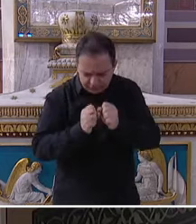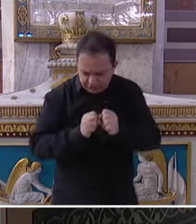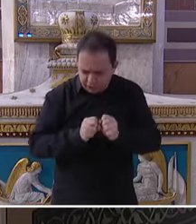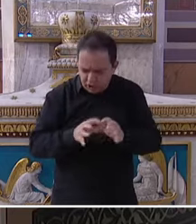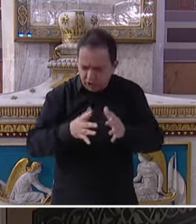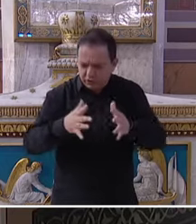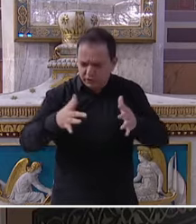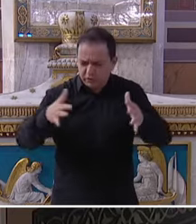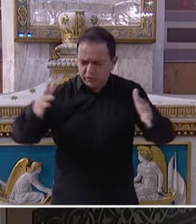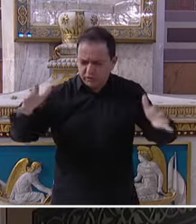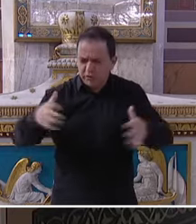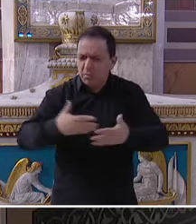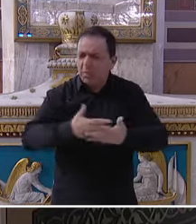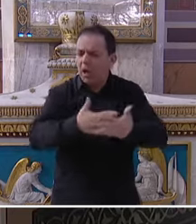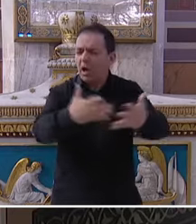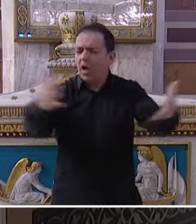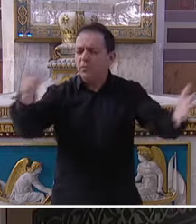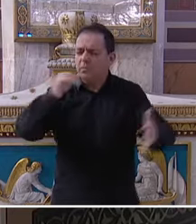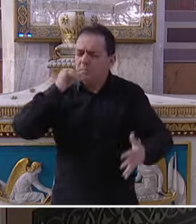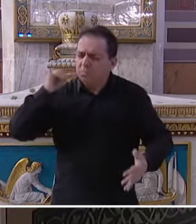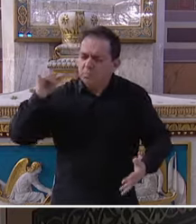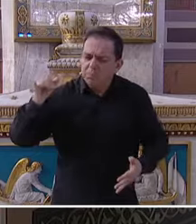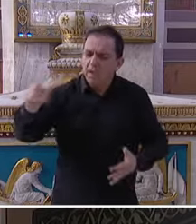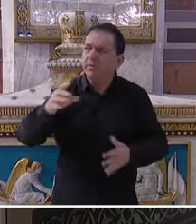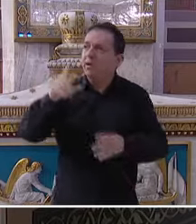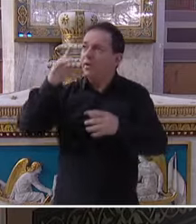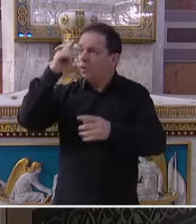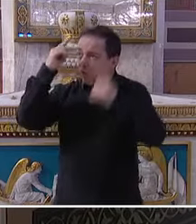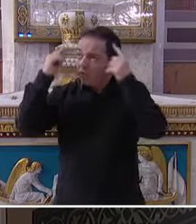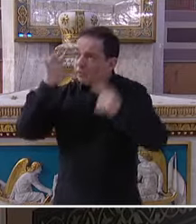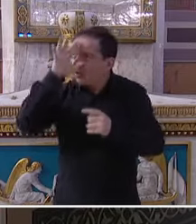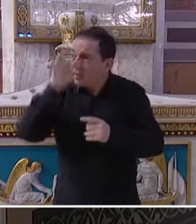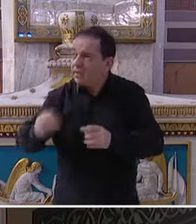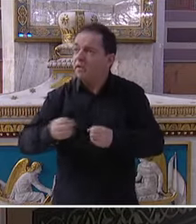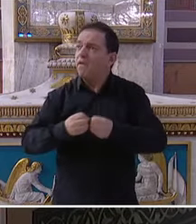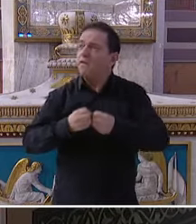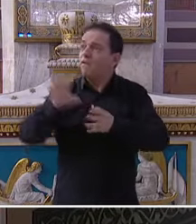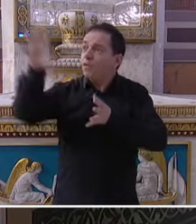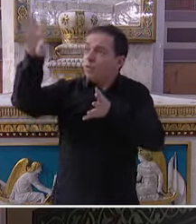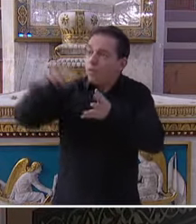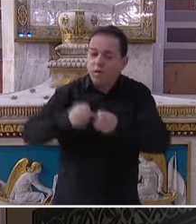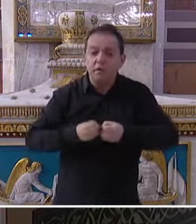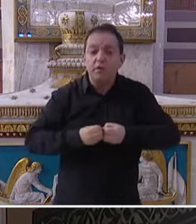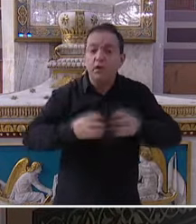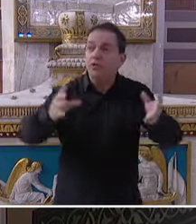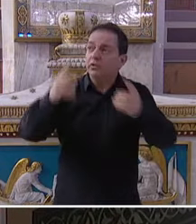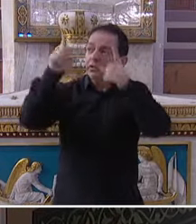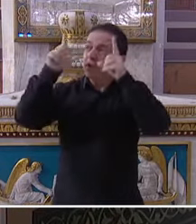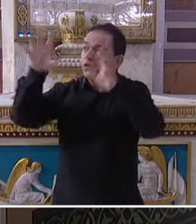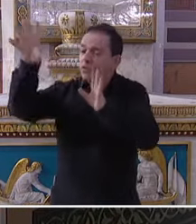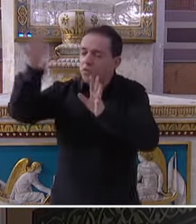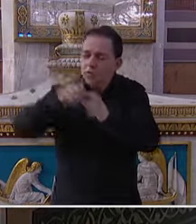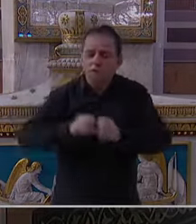παντού και πάντοτε την αλήθεια, το φως, την δύναμη, την εικόνα του Θεού.